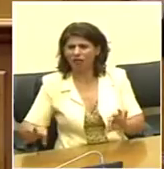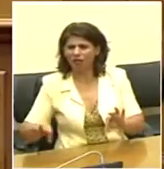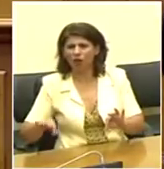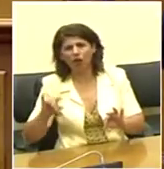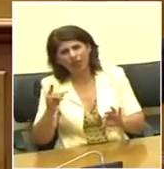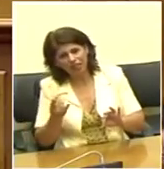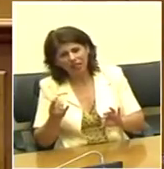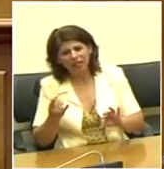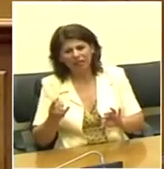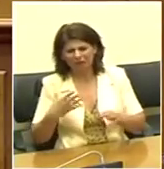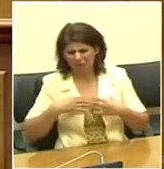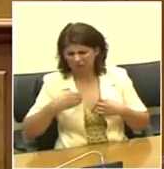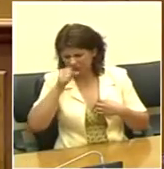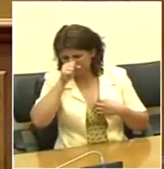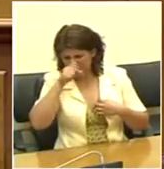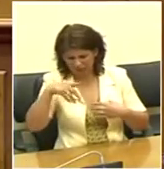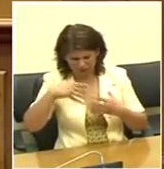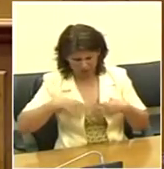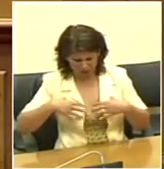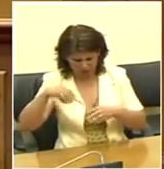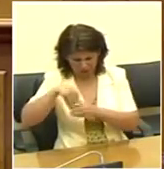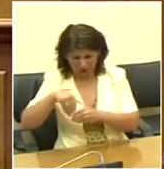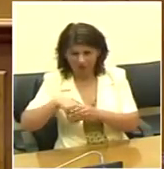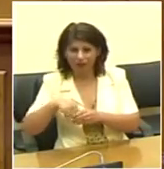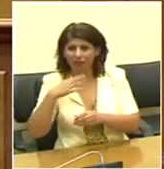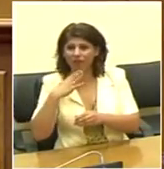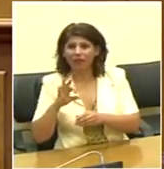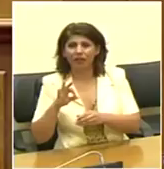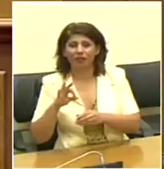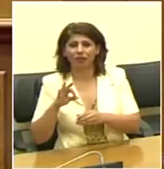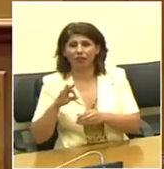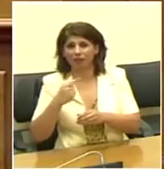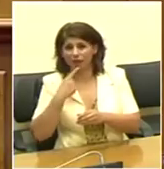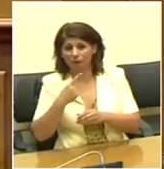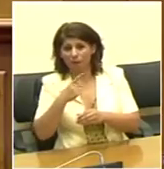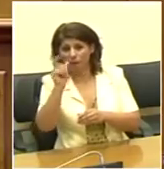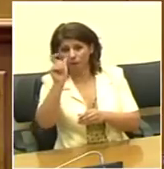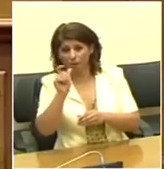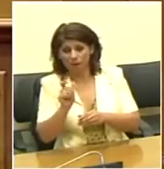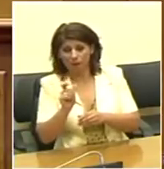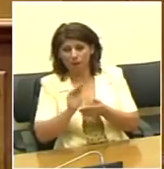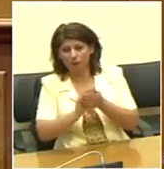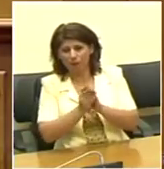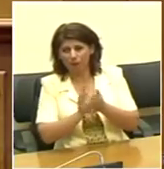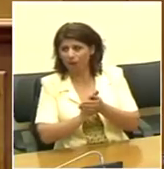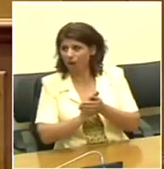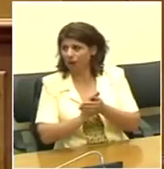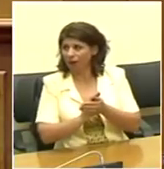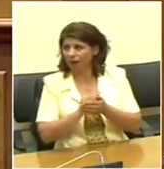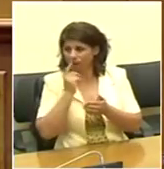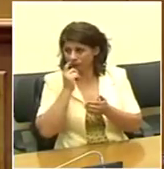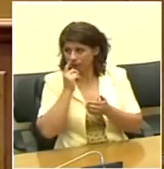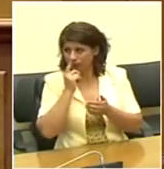έχουν κουρέλια. Δηλαδή, για να το πω με τους όρους της γλωσσολογίας,